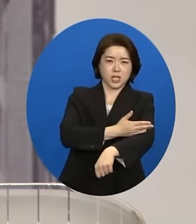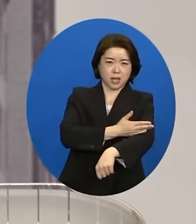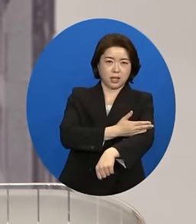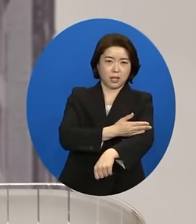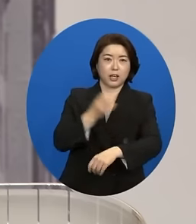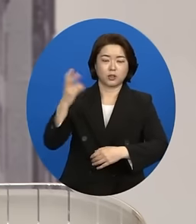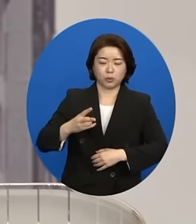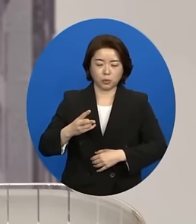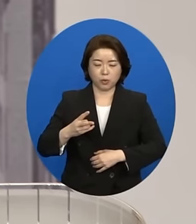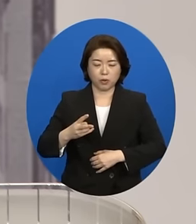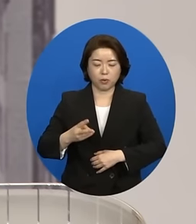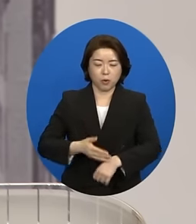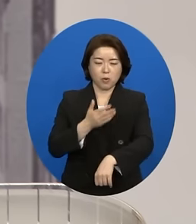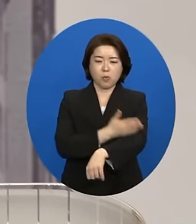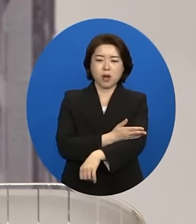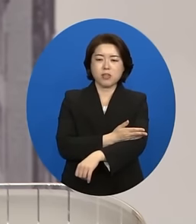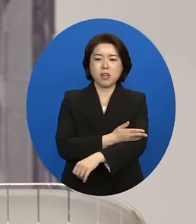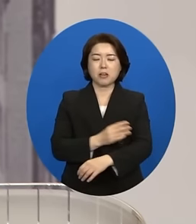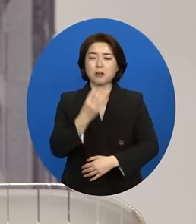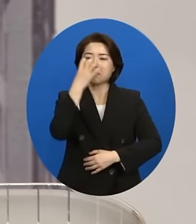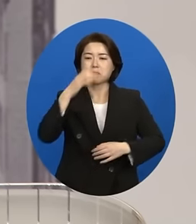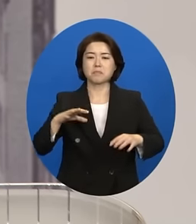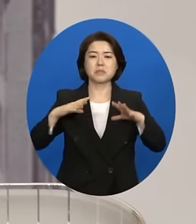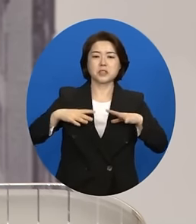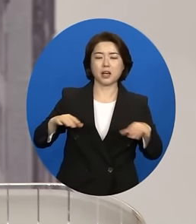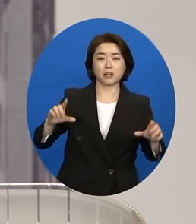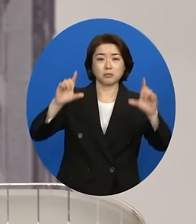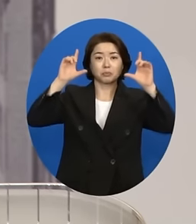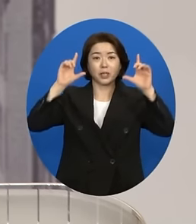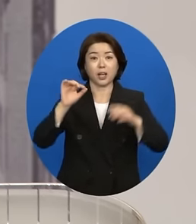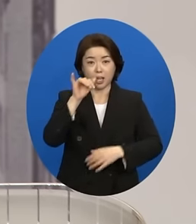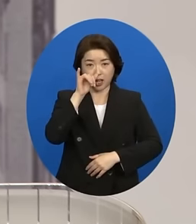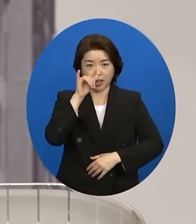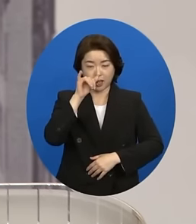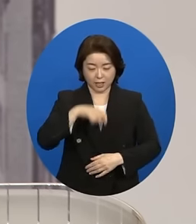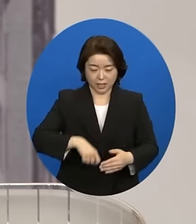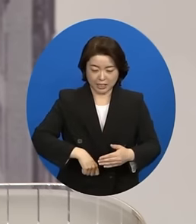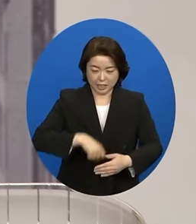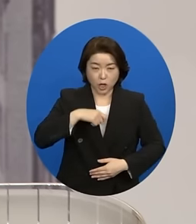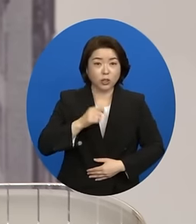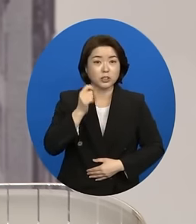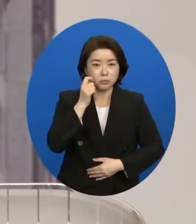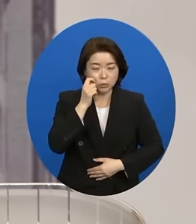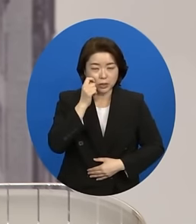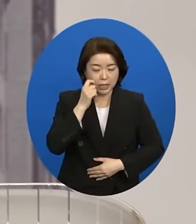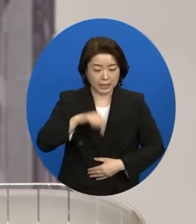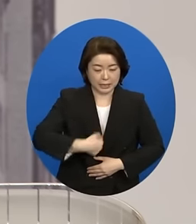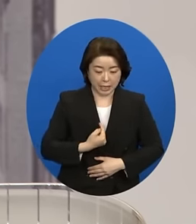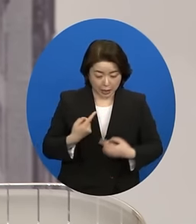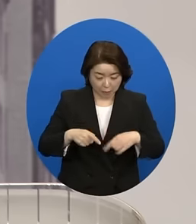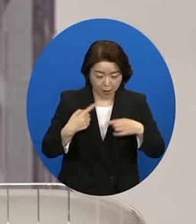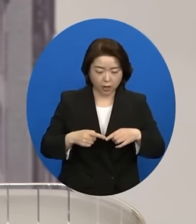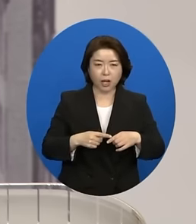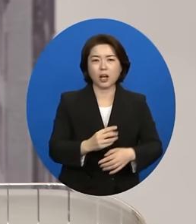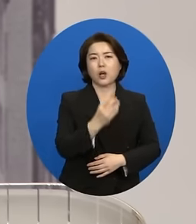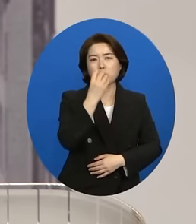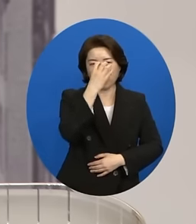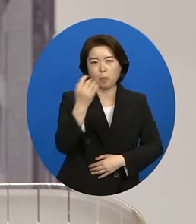또한 과대평가하는 것이죠. 정직하지 못한 자기 평가가 이 교만입니다. 그래서 이 왕의